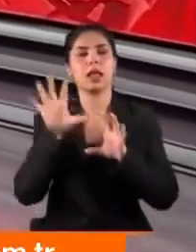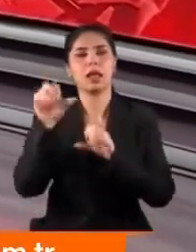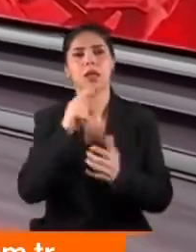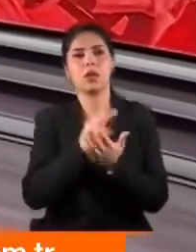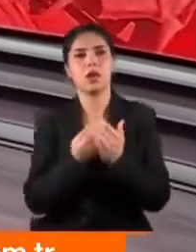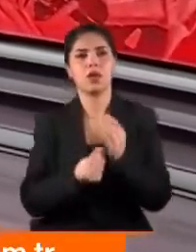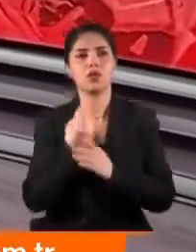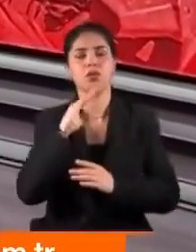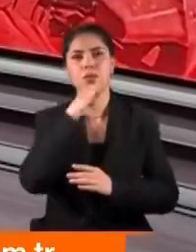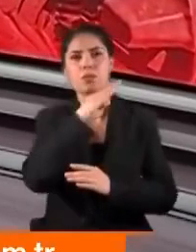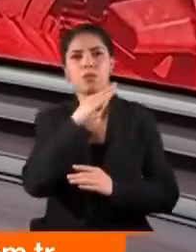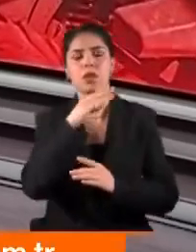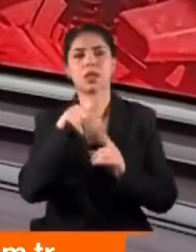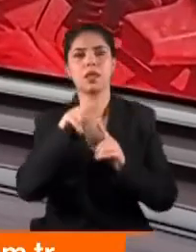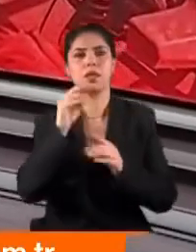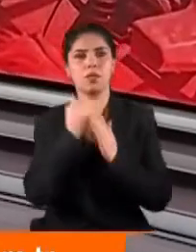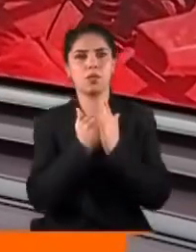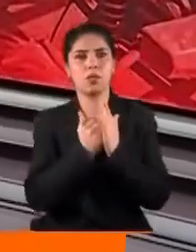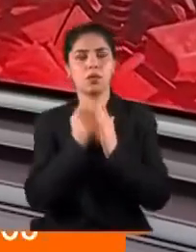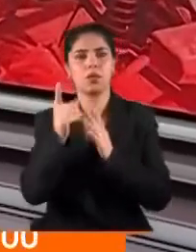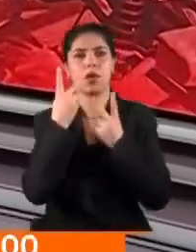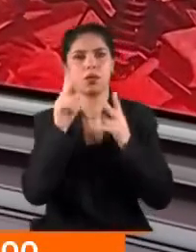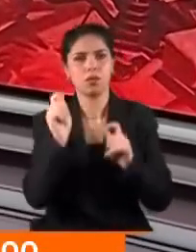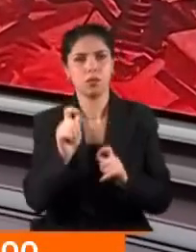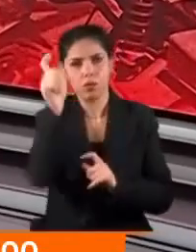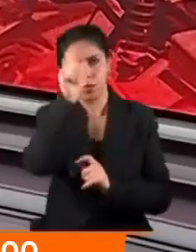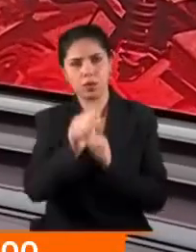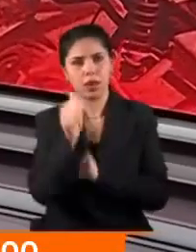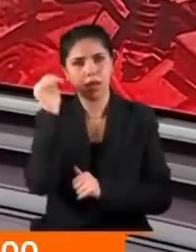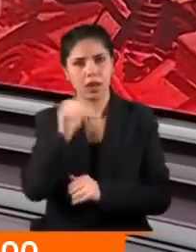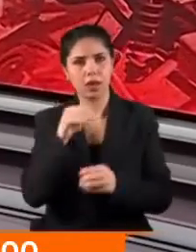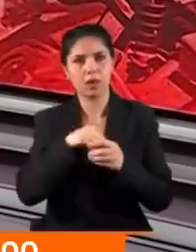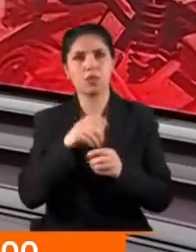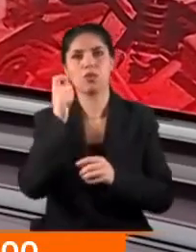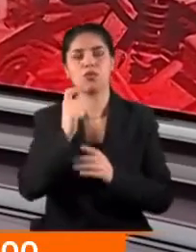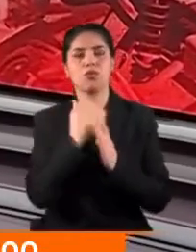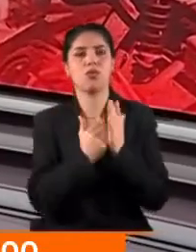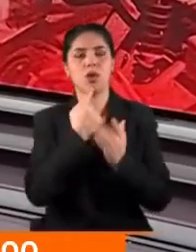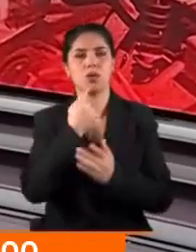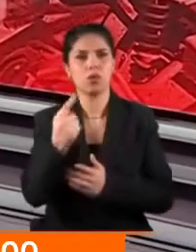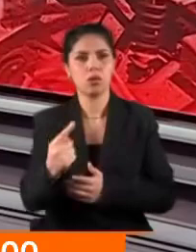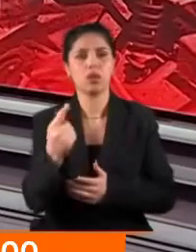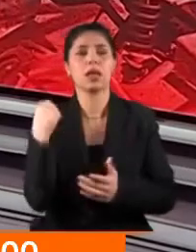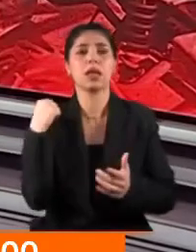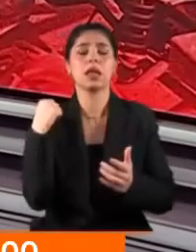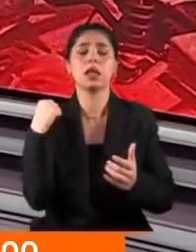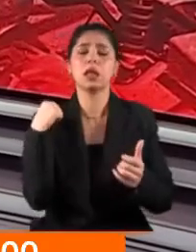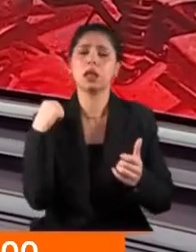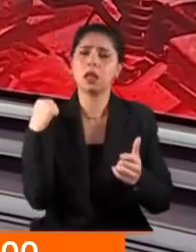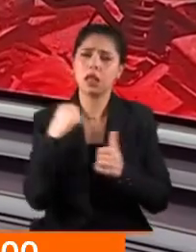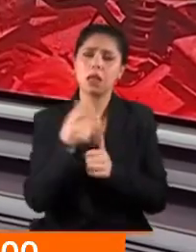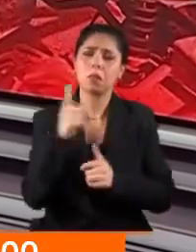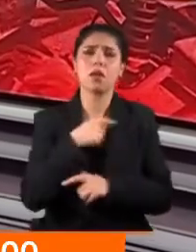Tok katıldığı bir televizyon programında skandal açıklamalarda bulundu. Türkiye'ye dönmek için şartlar koştu Eylem Tok. Yine olsa yine yaparım